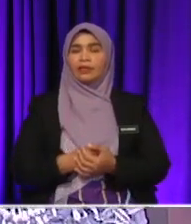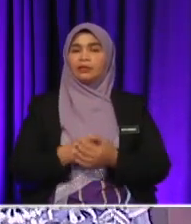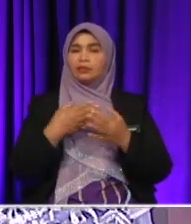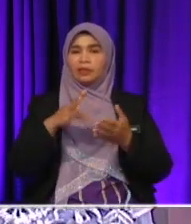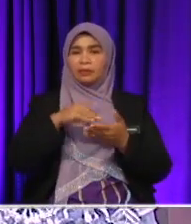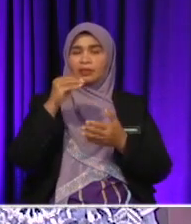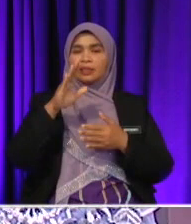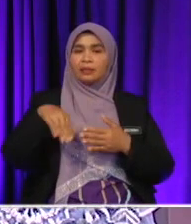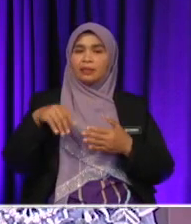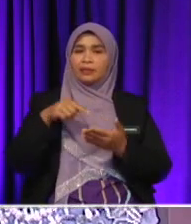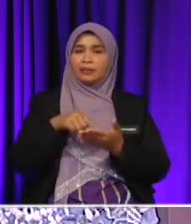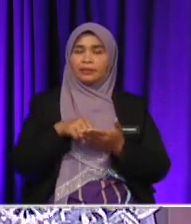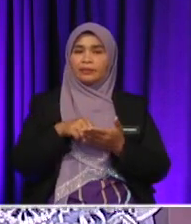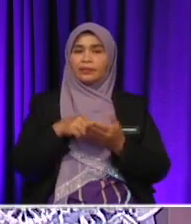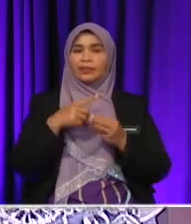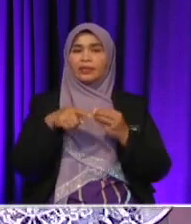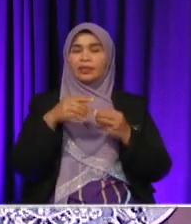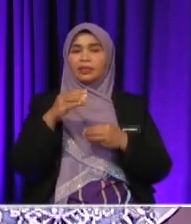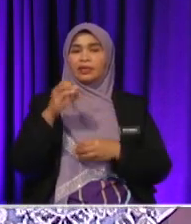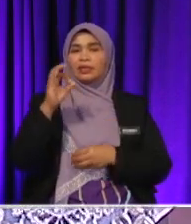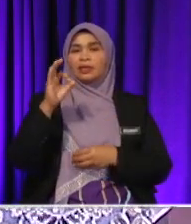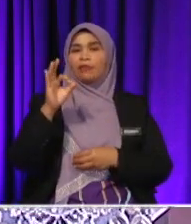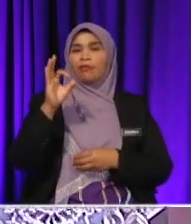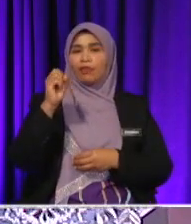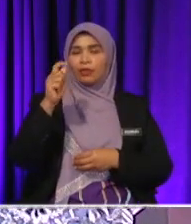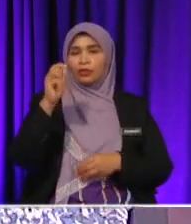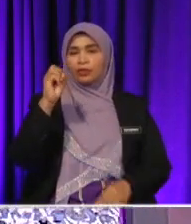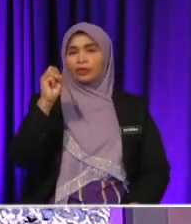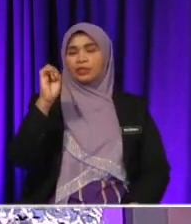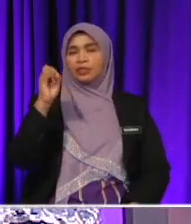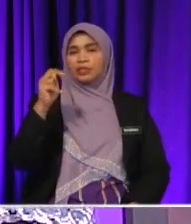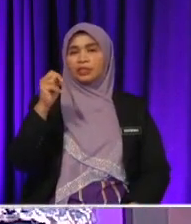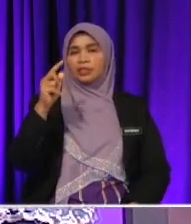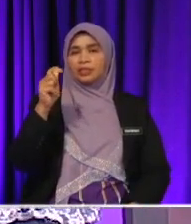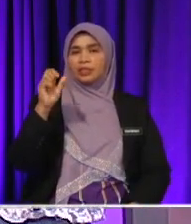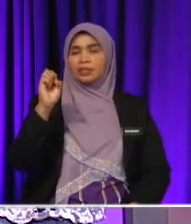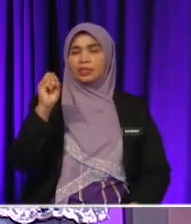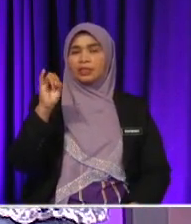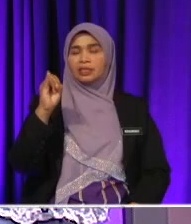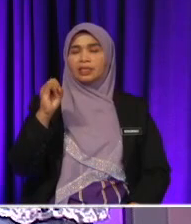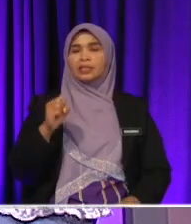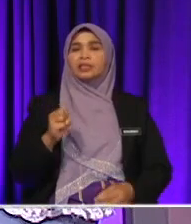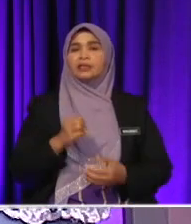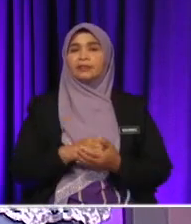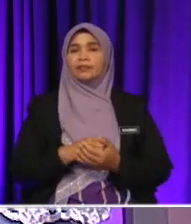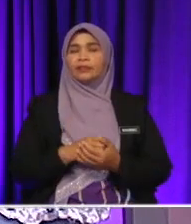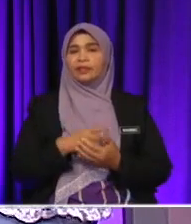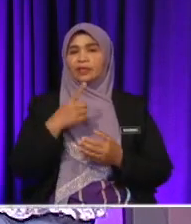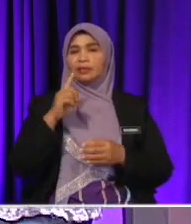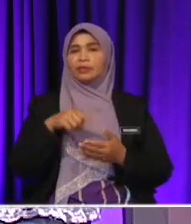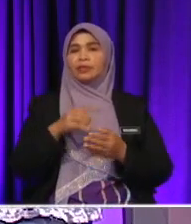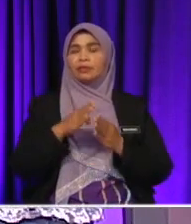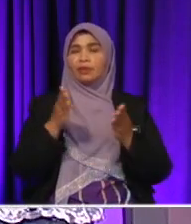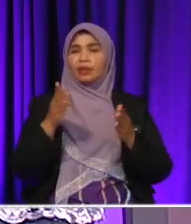Niken tentang fotosintesis Bagaimana stomata sebenarnya perlu dibuka untuk mendapatkan karbondioksida dan dia perlu dibuka